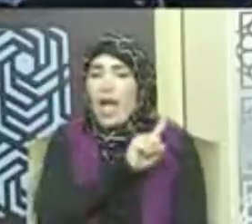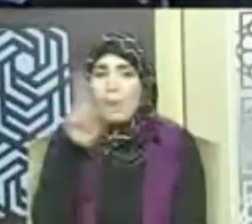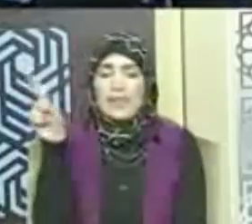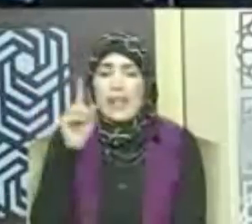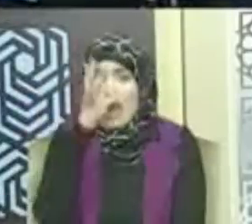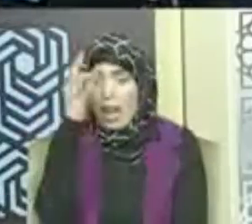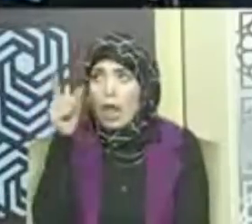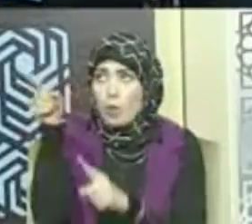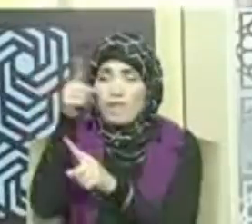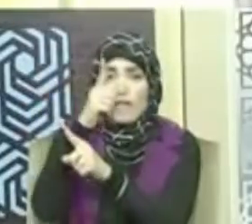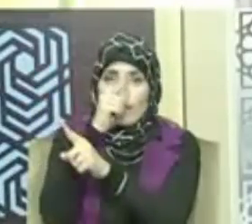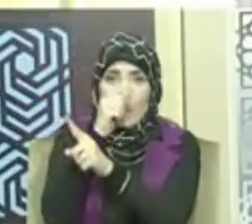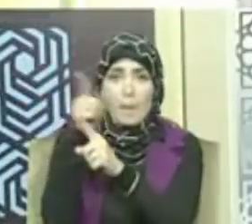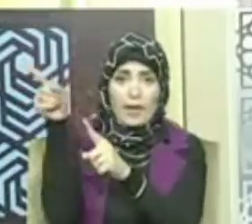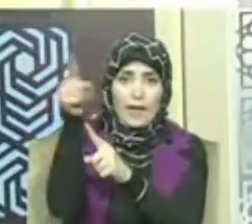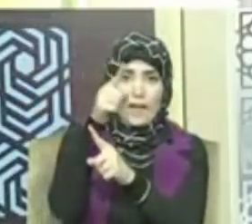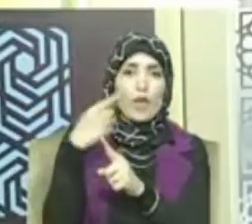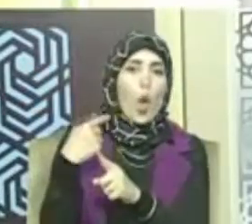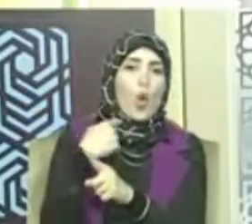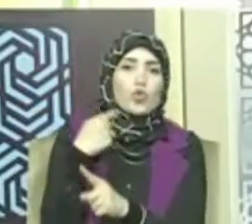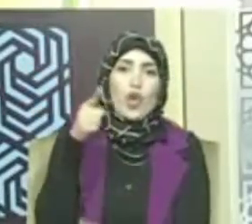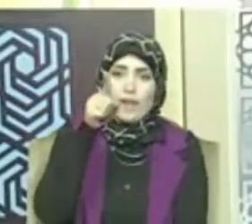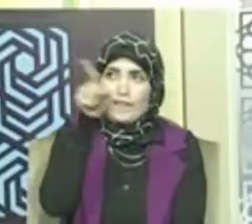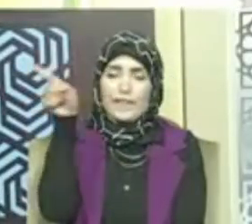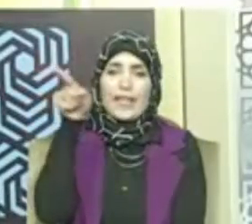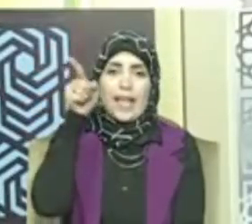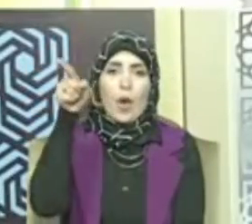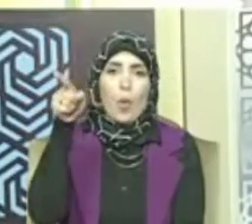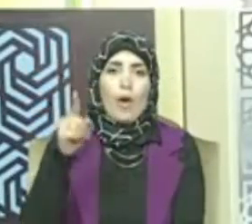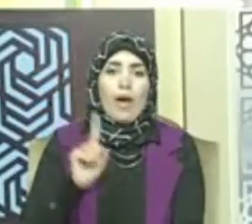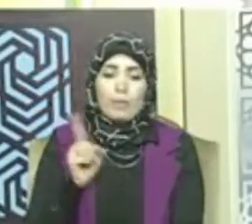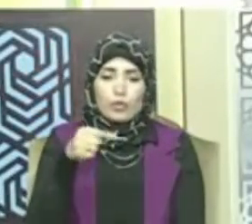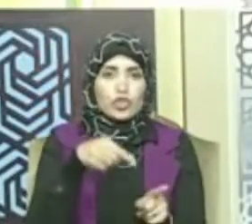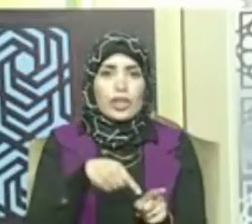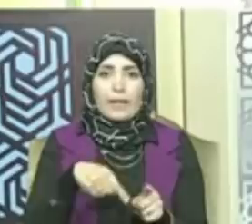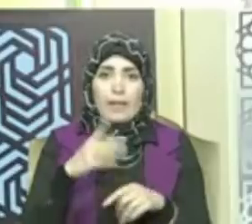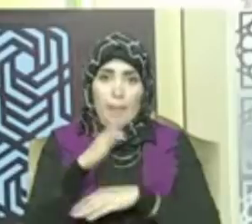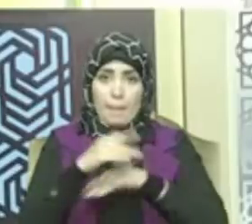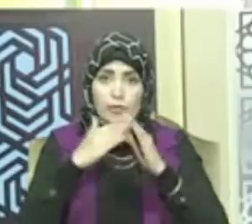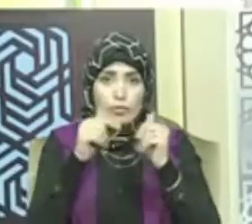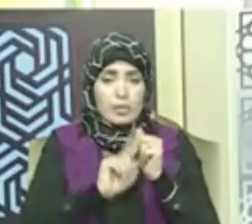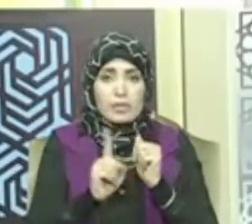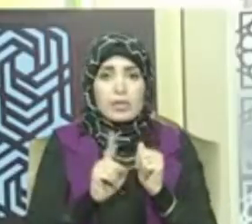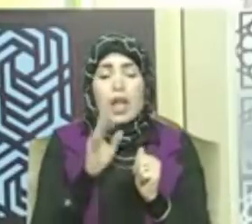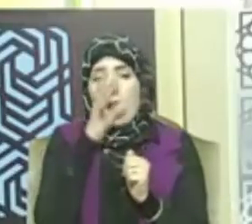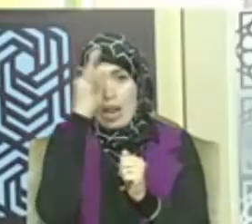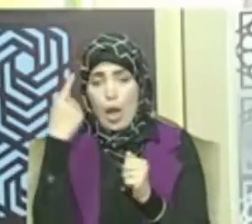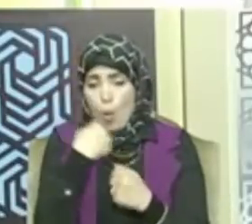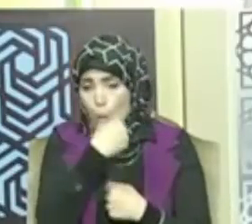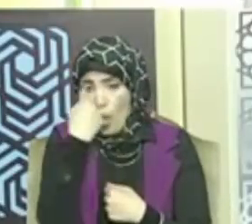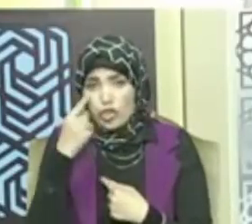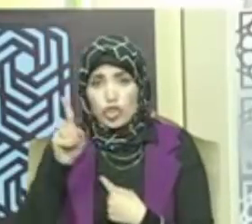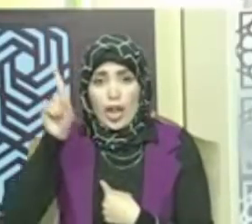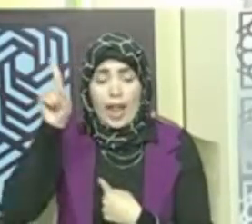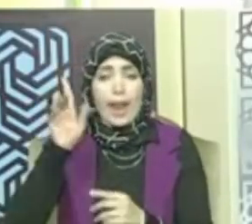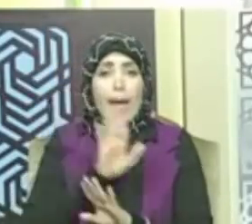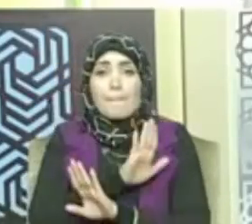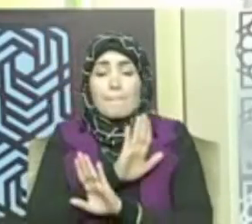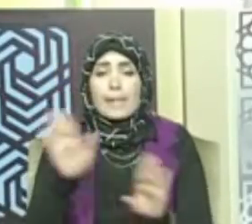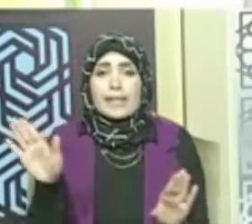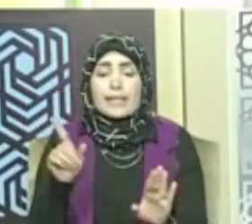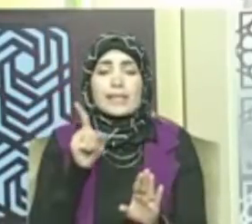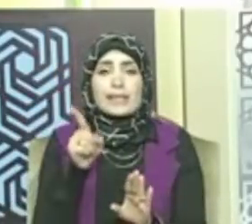السيء إلا بأهله، ومن أسلم وجهه لله فلا عليك،